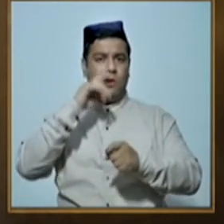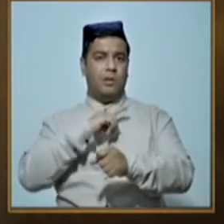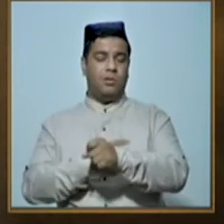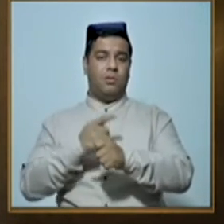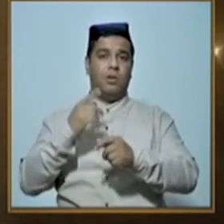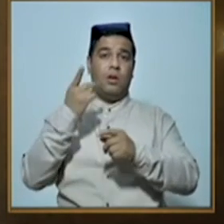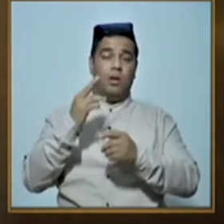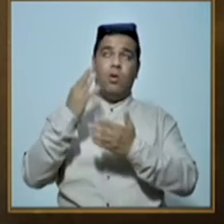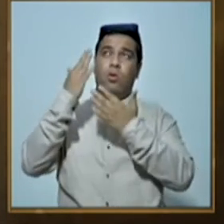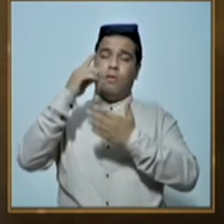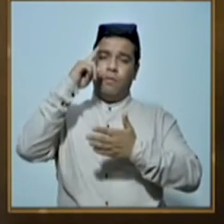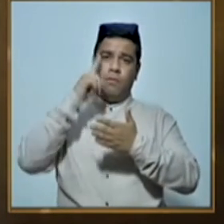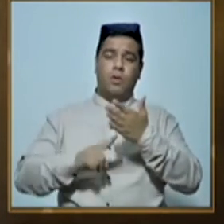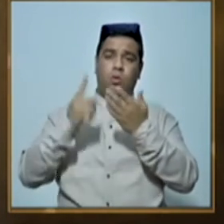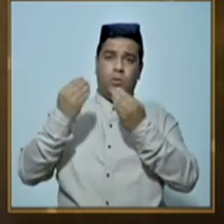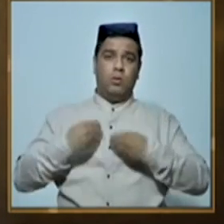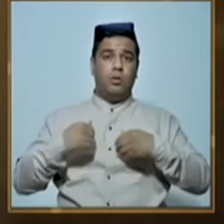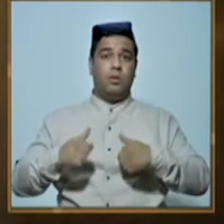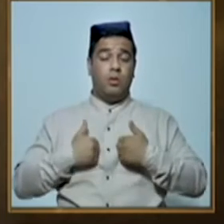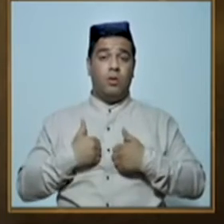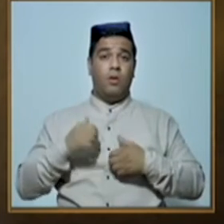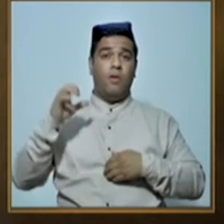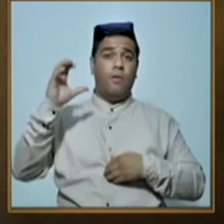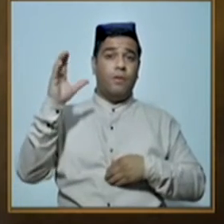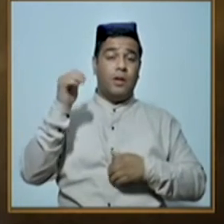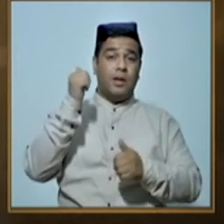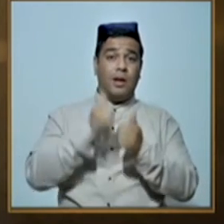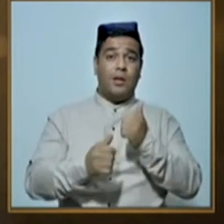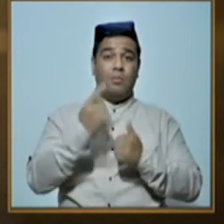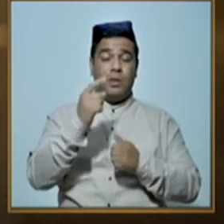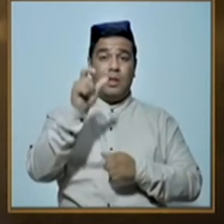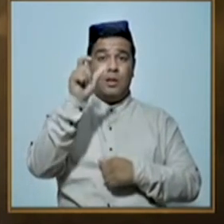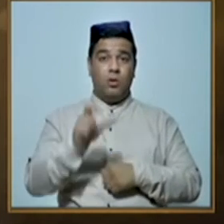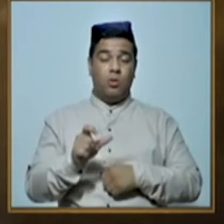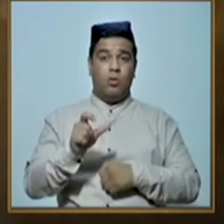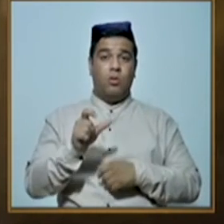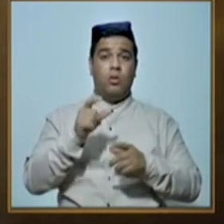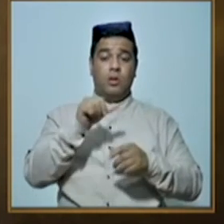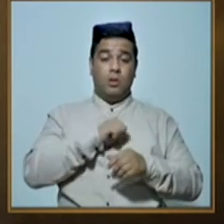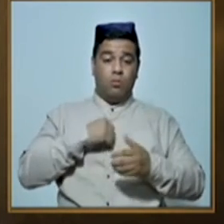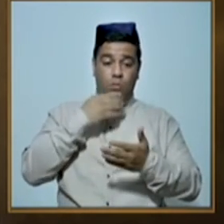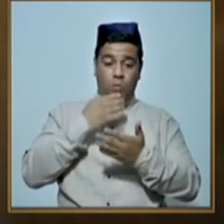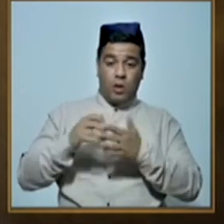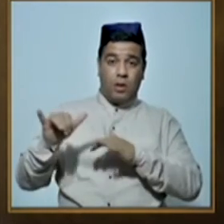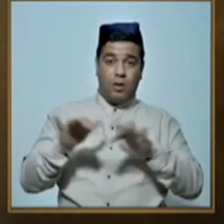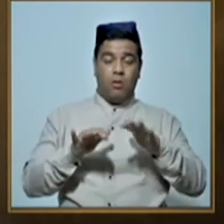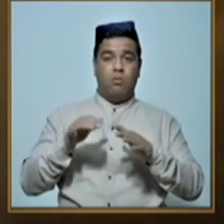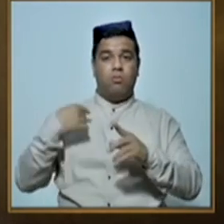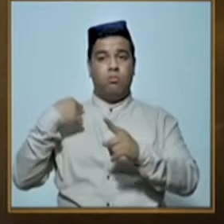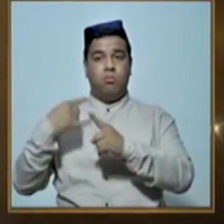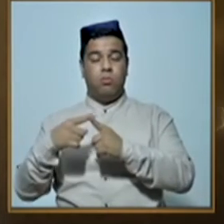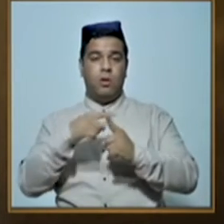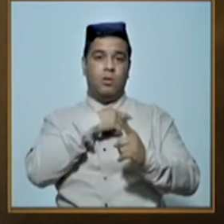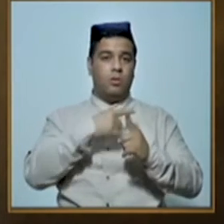o'ziga xos narsa. Yaxshi bo'lsa yaxshidir. Lekin har bir insonni amaliga qarab hisob-kitobi bo'ladi. Rasul